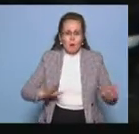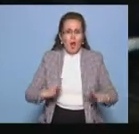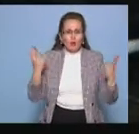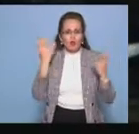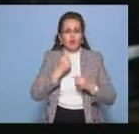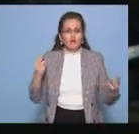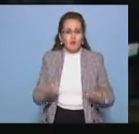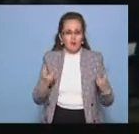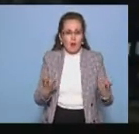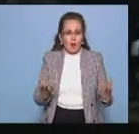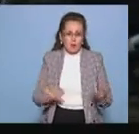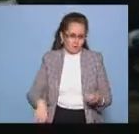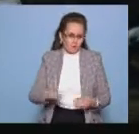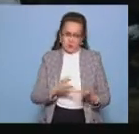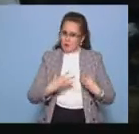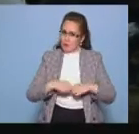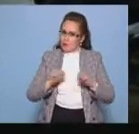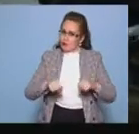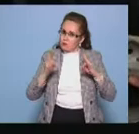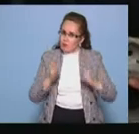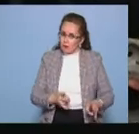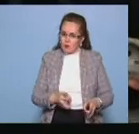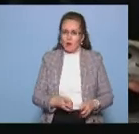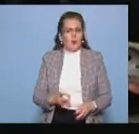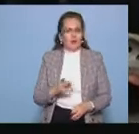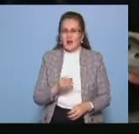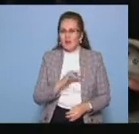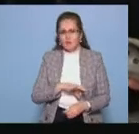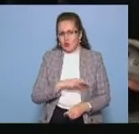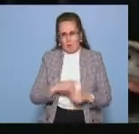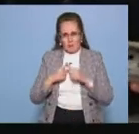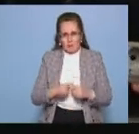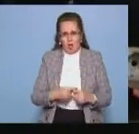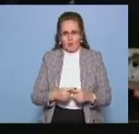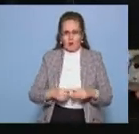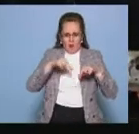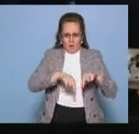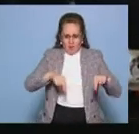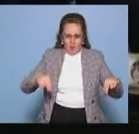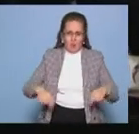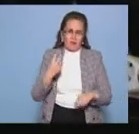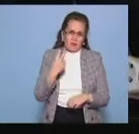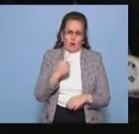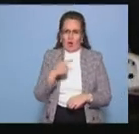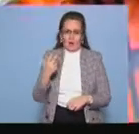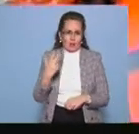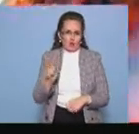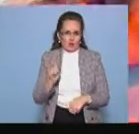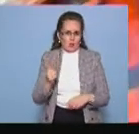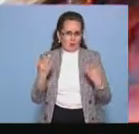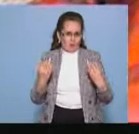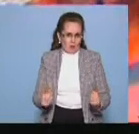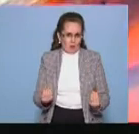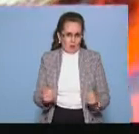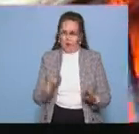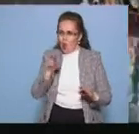пожар, желательно не использовать для постоянной работы сетевые фильтры на 2-3 часа в день и не заполнять все розетки.